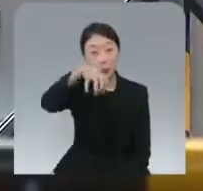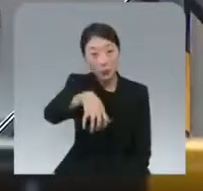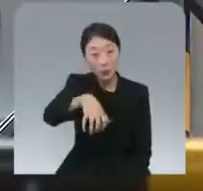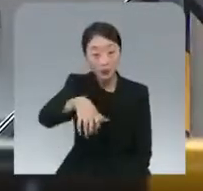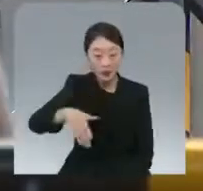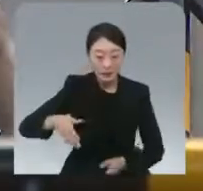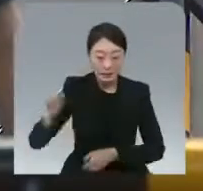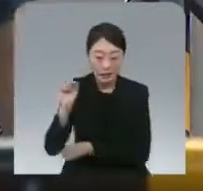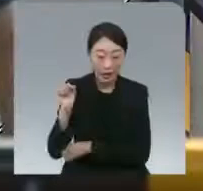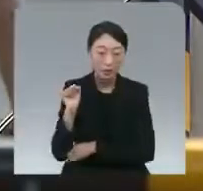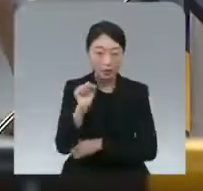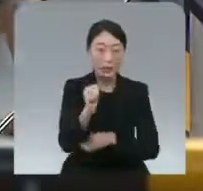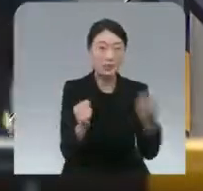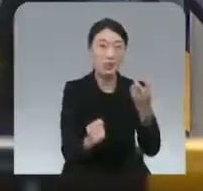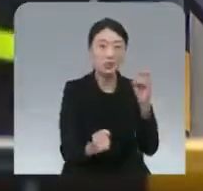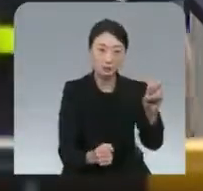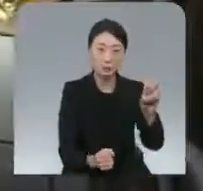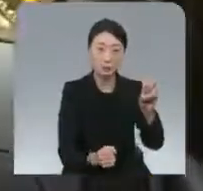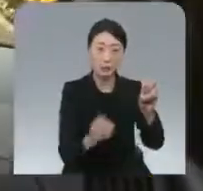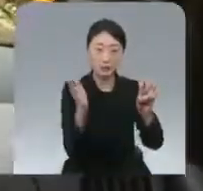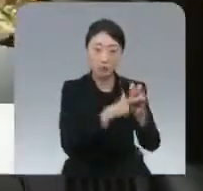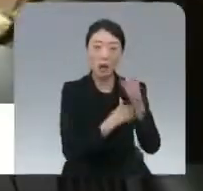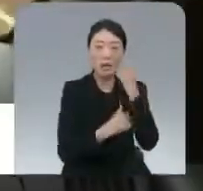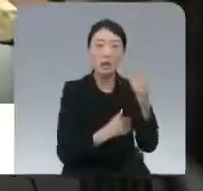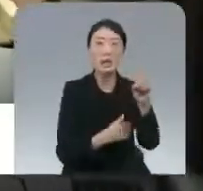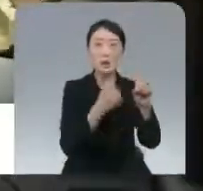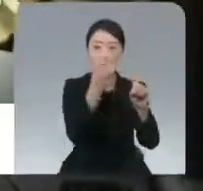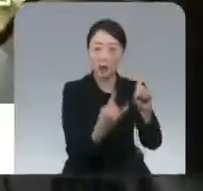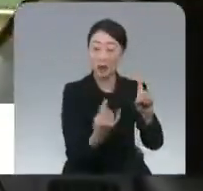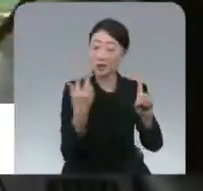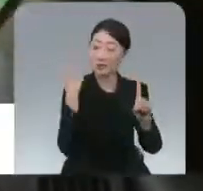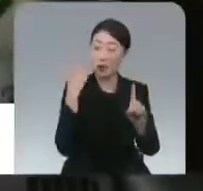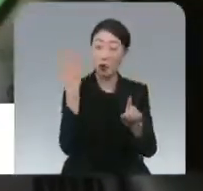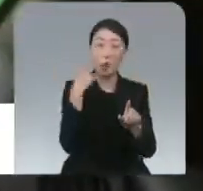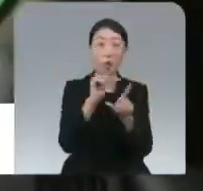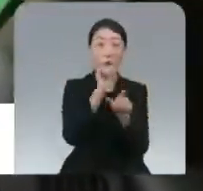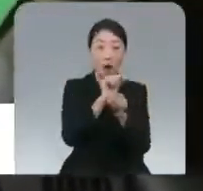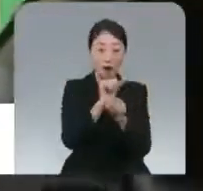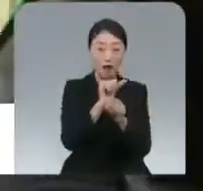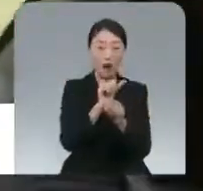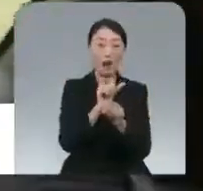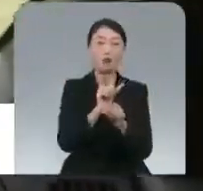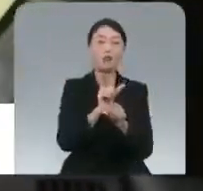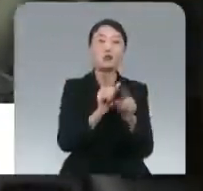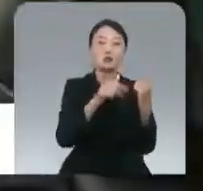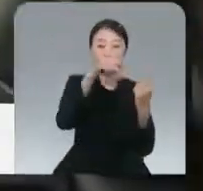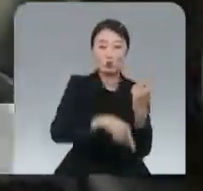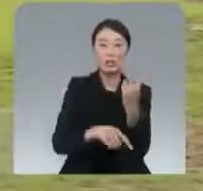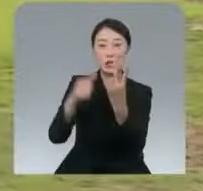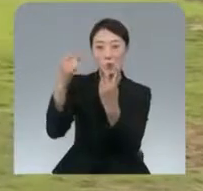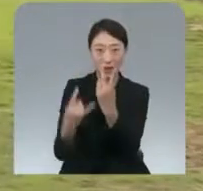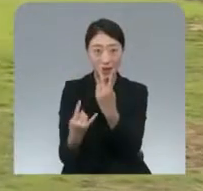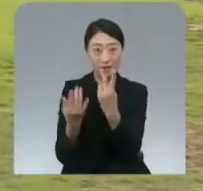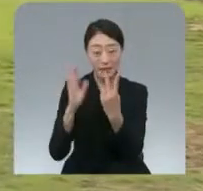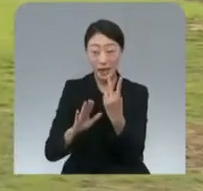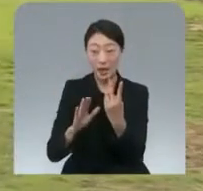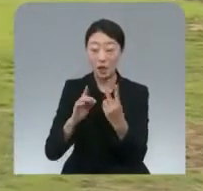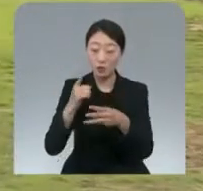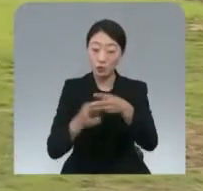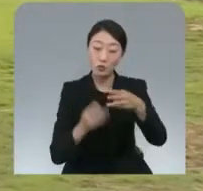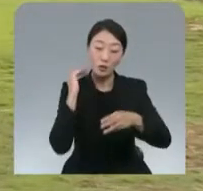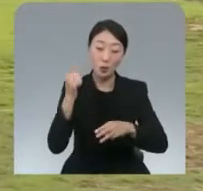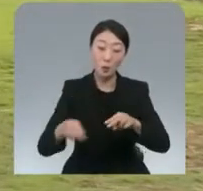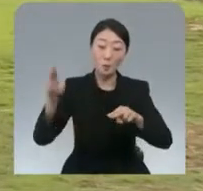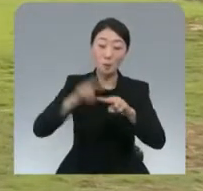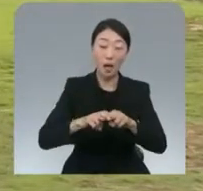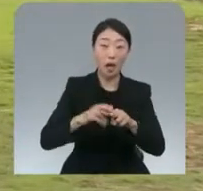Pangkalan taat meningkat hingga lima kali seminggu sejak pemerintahan baru Korea Selatan diluncurkan akses ke Pangkalan hanya dilakukan dua kali seminggu sejak Mei